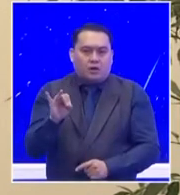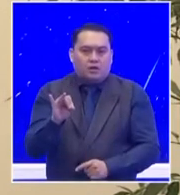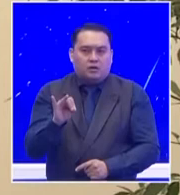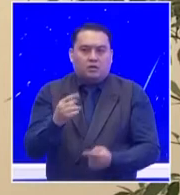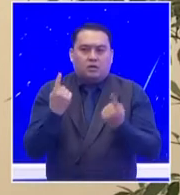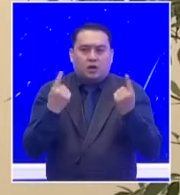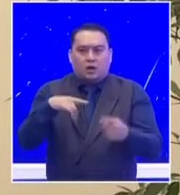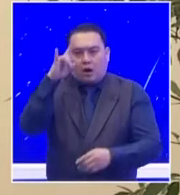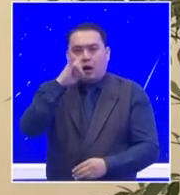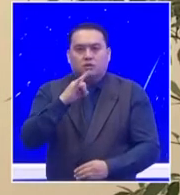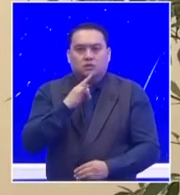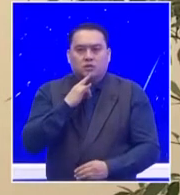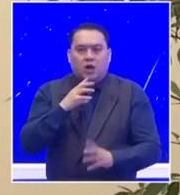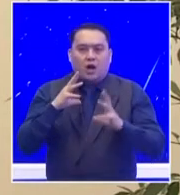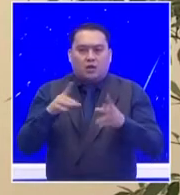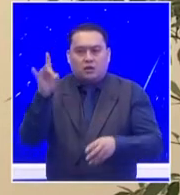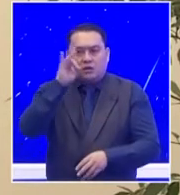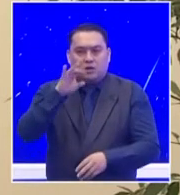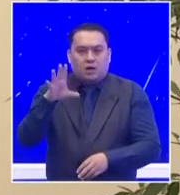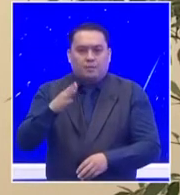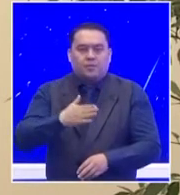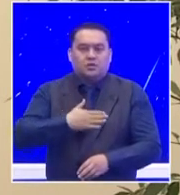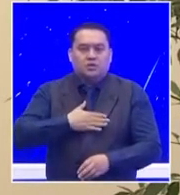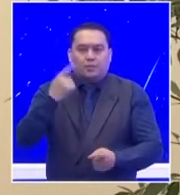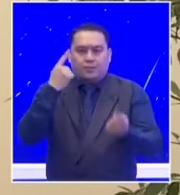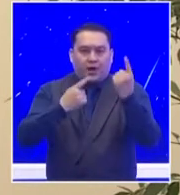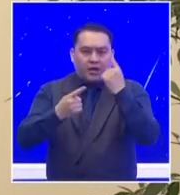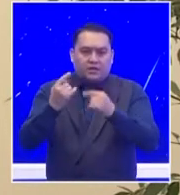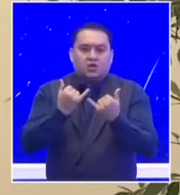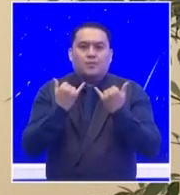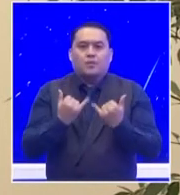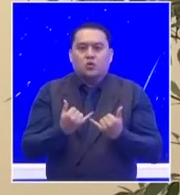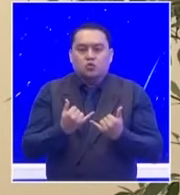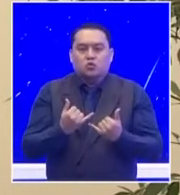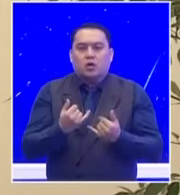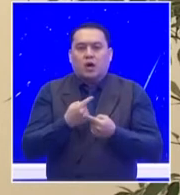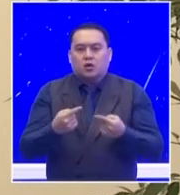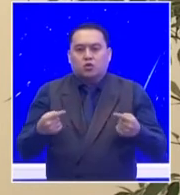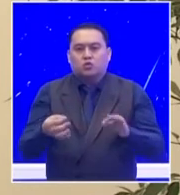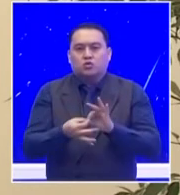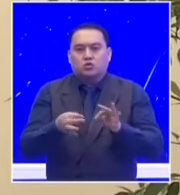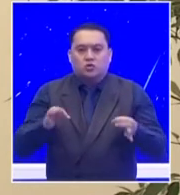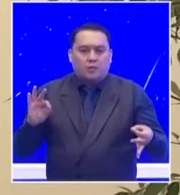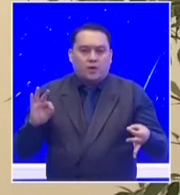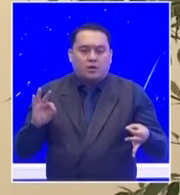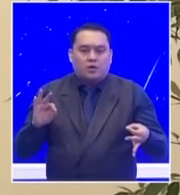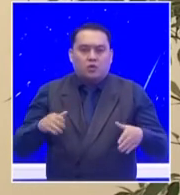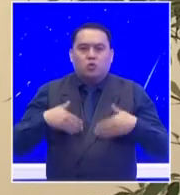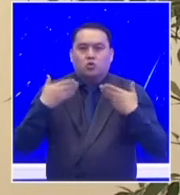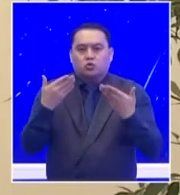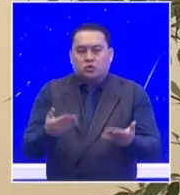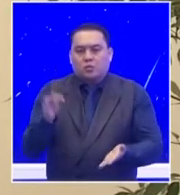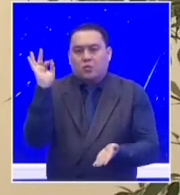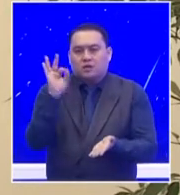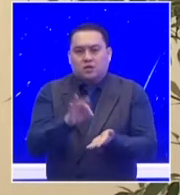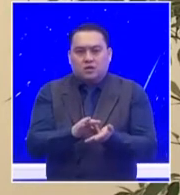дара қазақта деп әлемге танытқан Абайымыздың поэзиясын, қара сөзін шәкірттерімізге ұлықтау